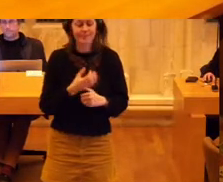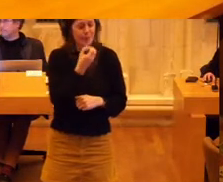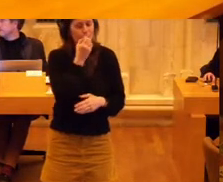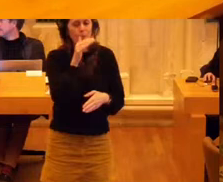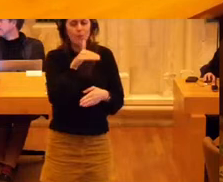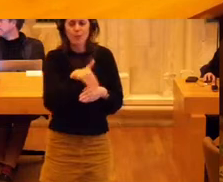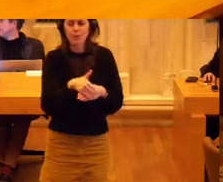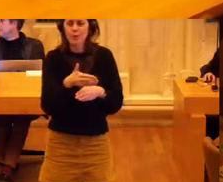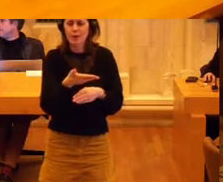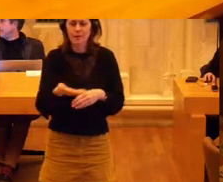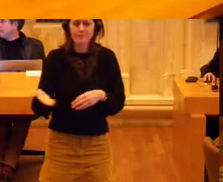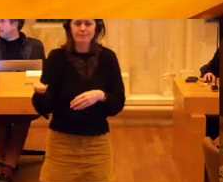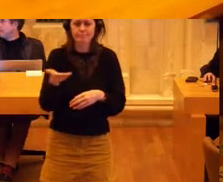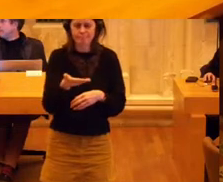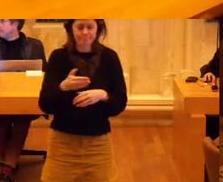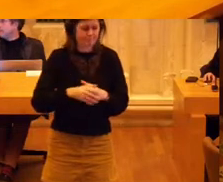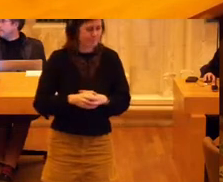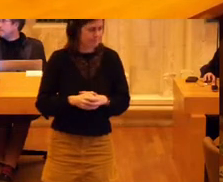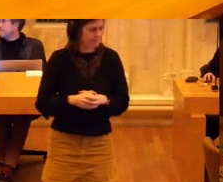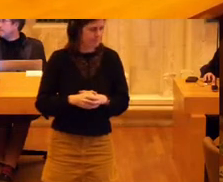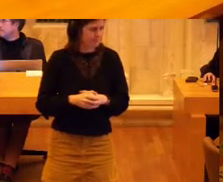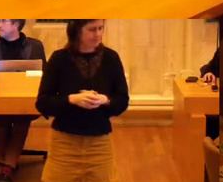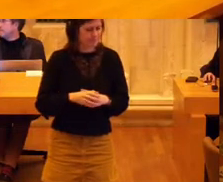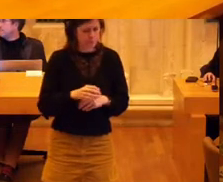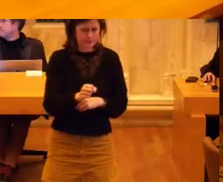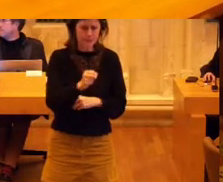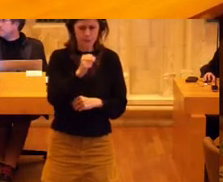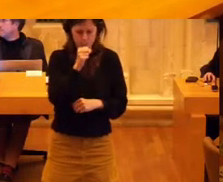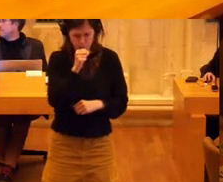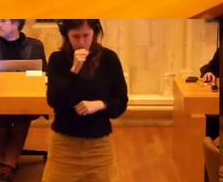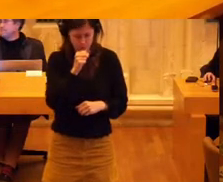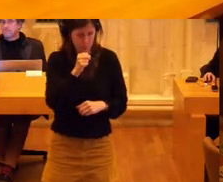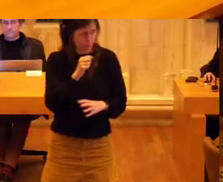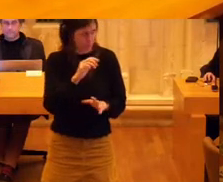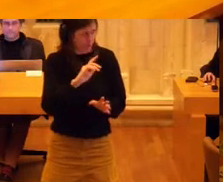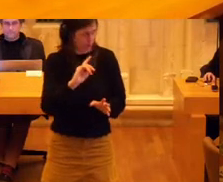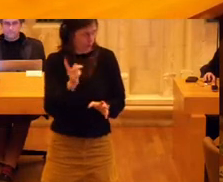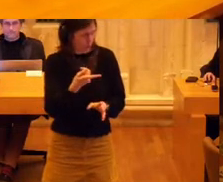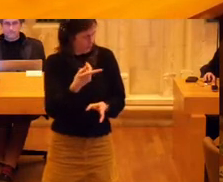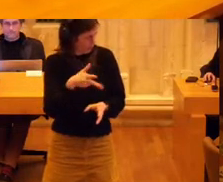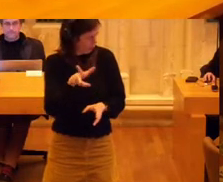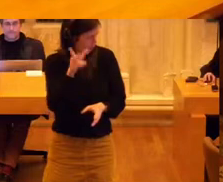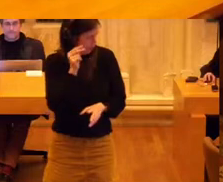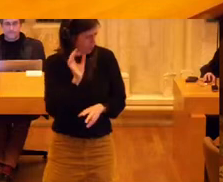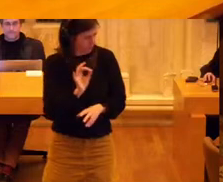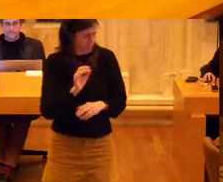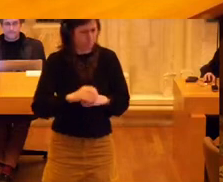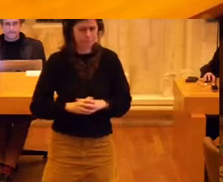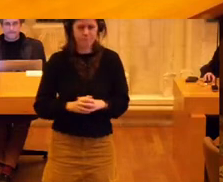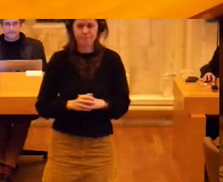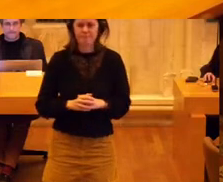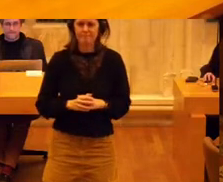Bonsoir, chers collègues. Alors je vais essayer de parler assez près du micro pour être entendu.